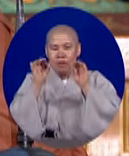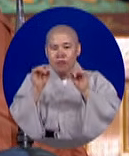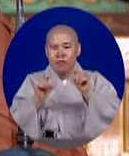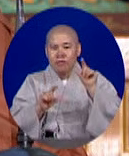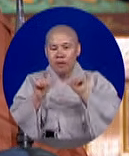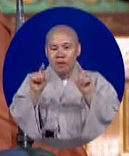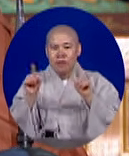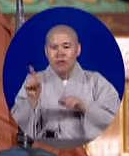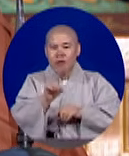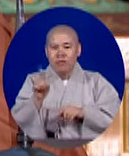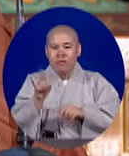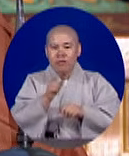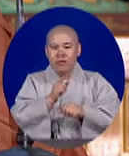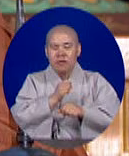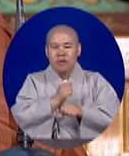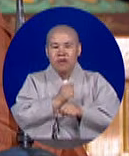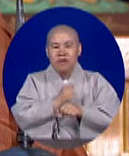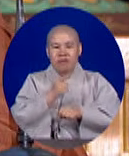몽답